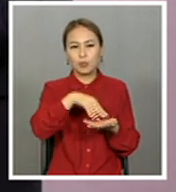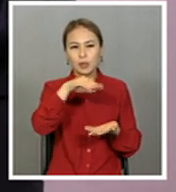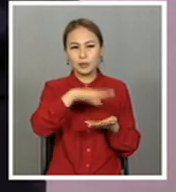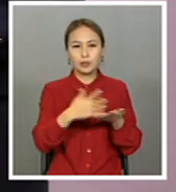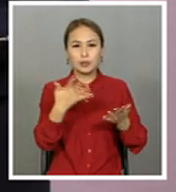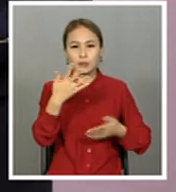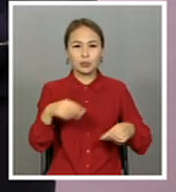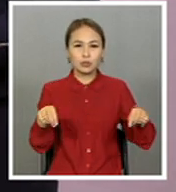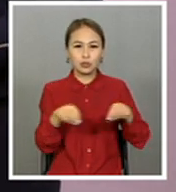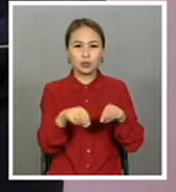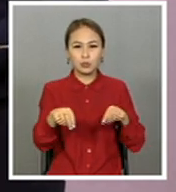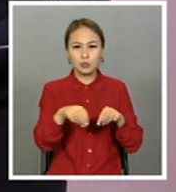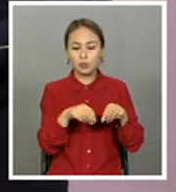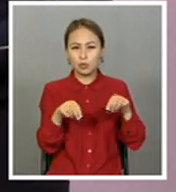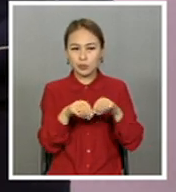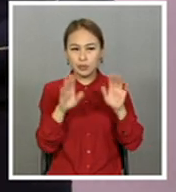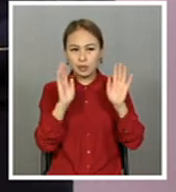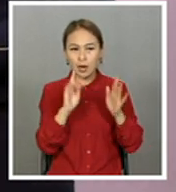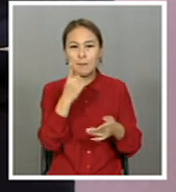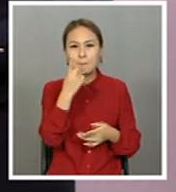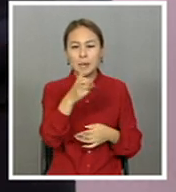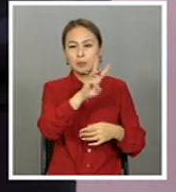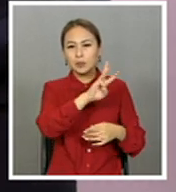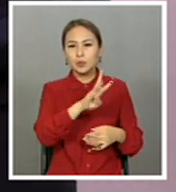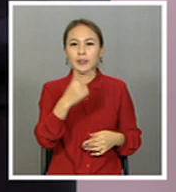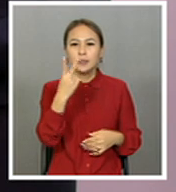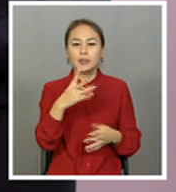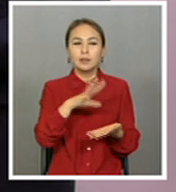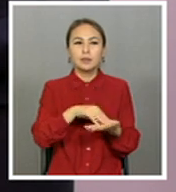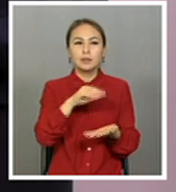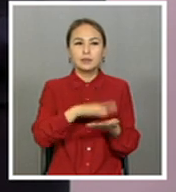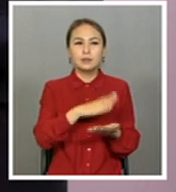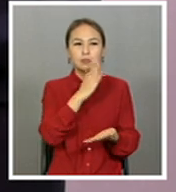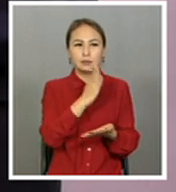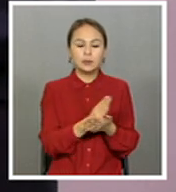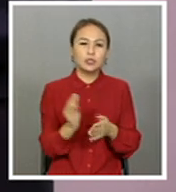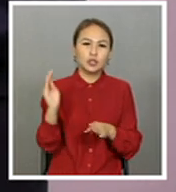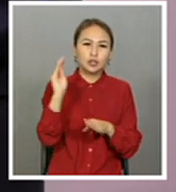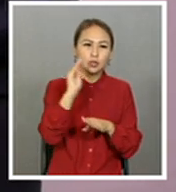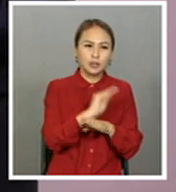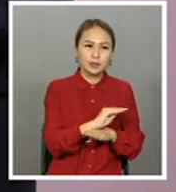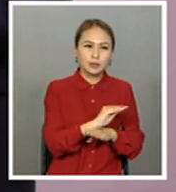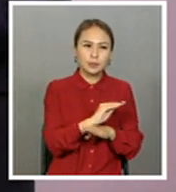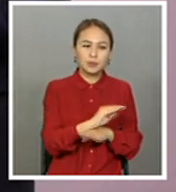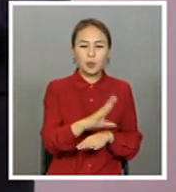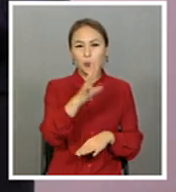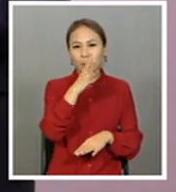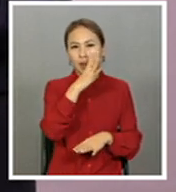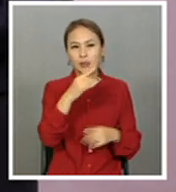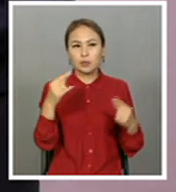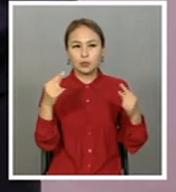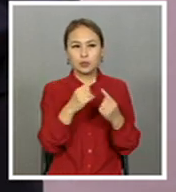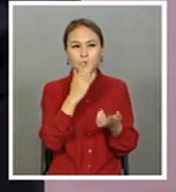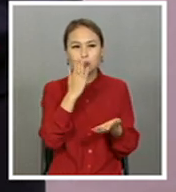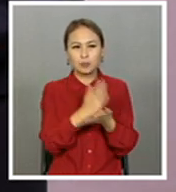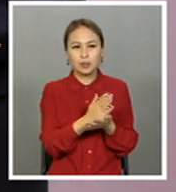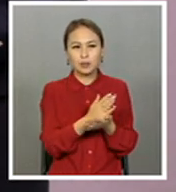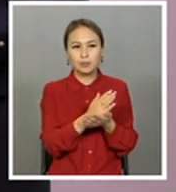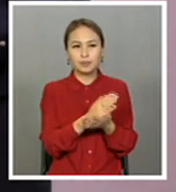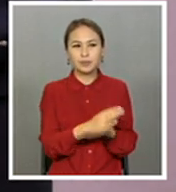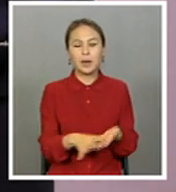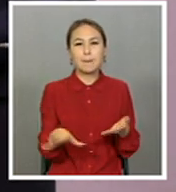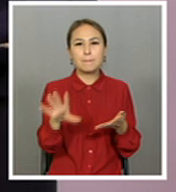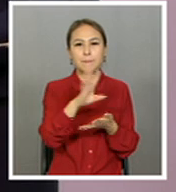болса, қызы 1 минутта 2 мәнтіден түйеді және уақыт белгілі. Демек,